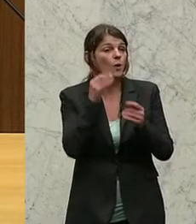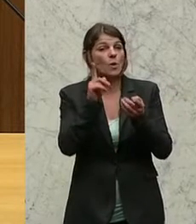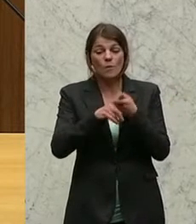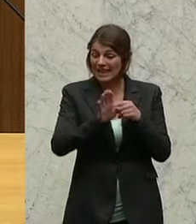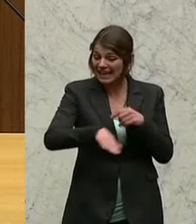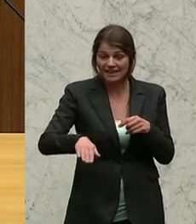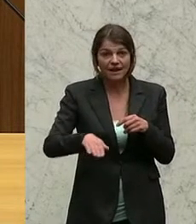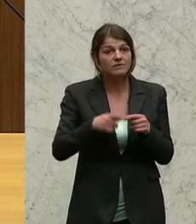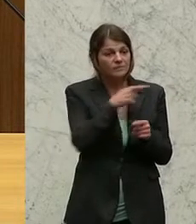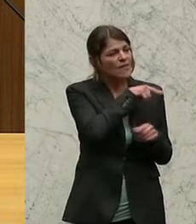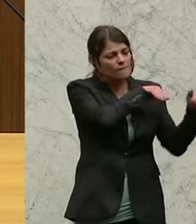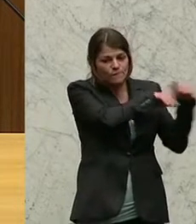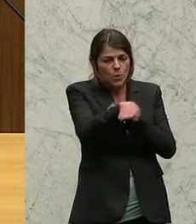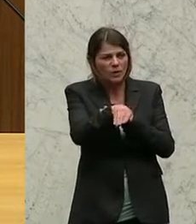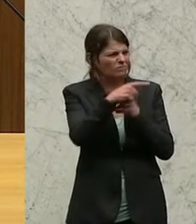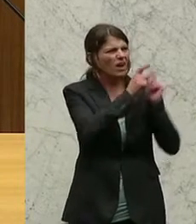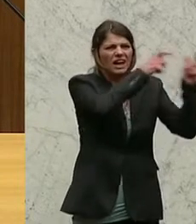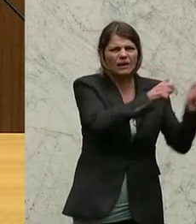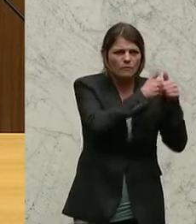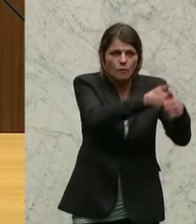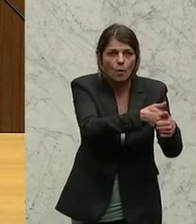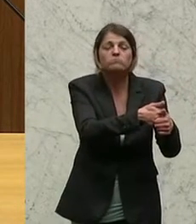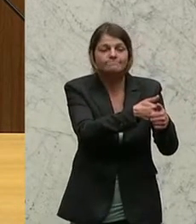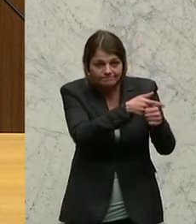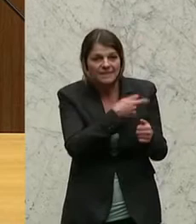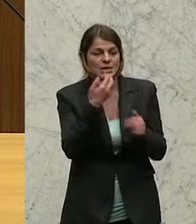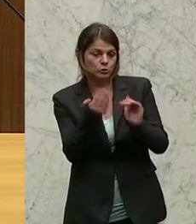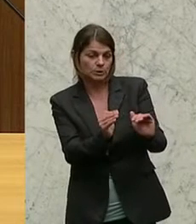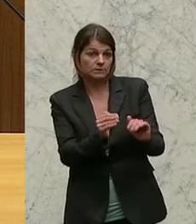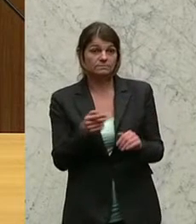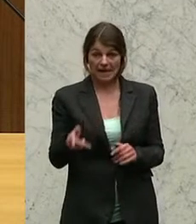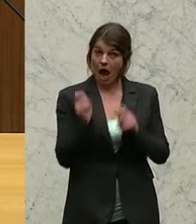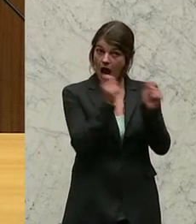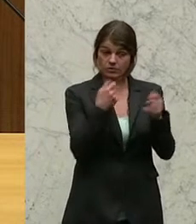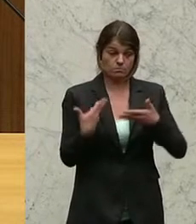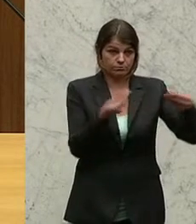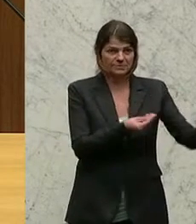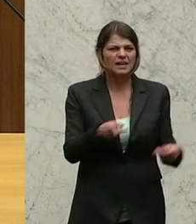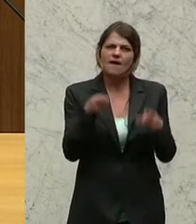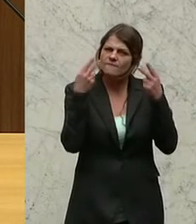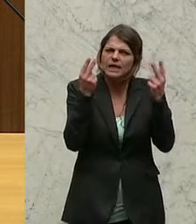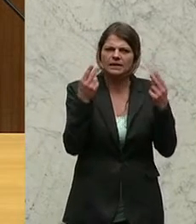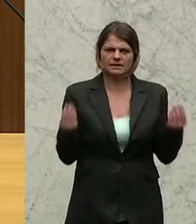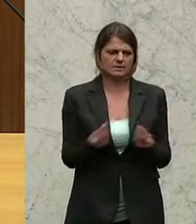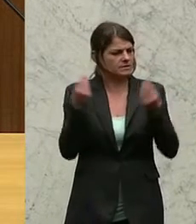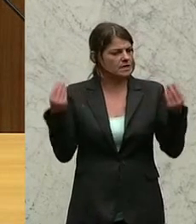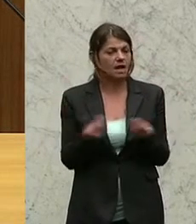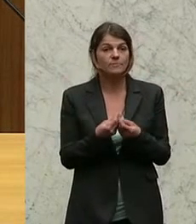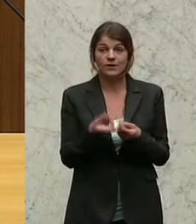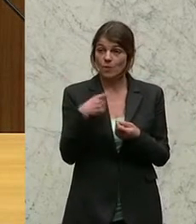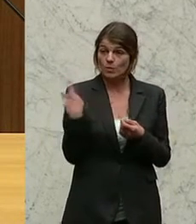der Flucht vor Krieg und Verfolgung eingebracht. Und um dieses wichtige Anliegen